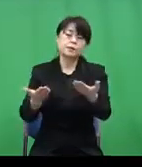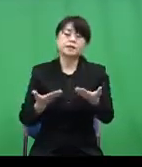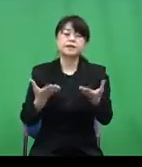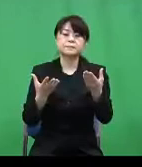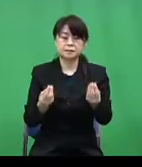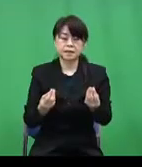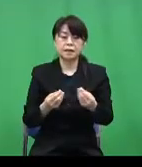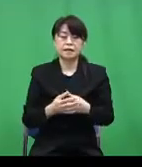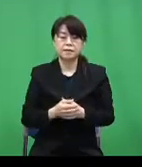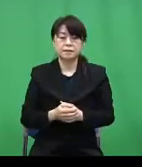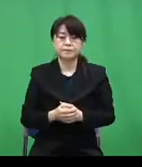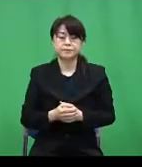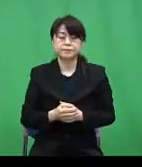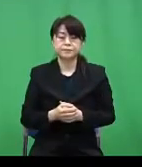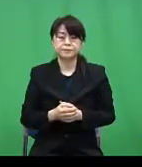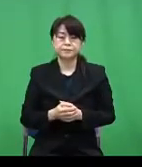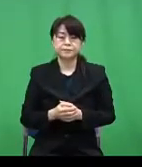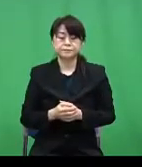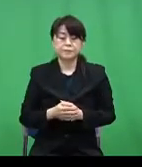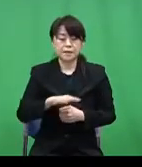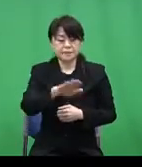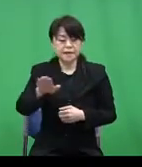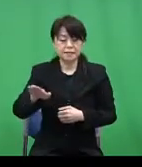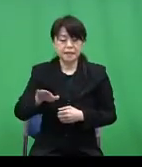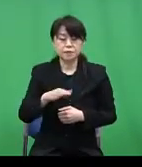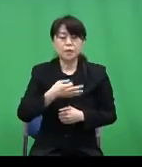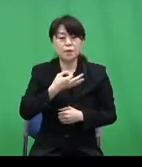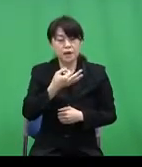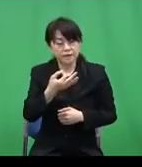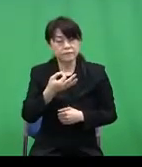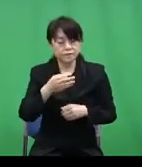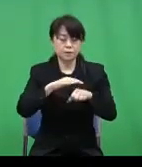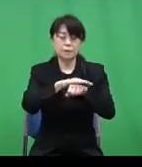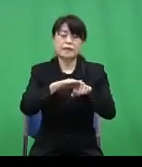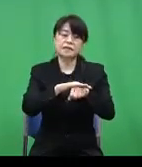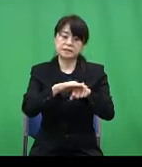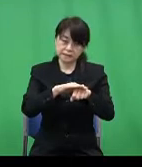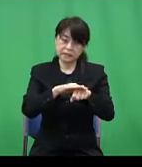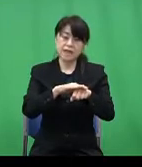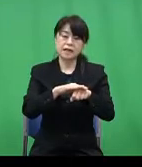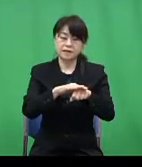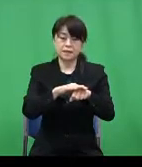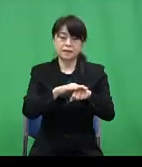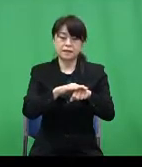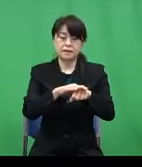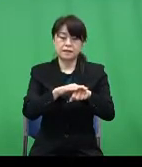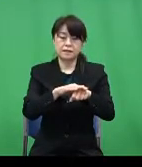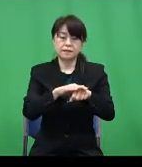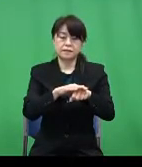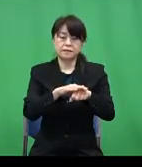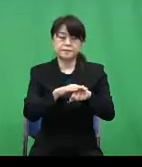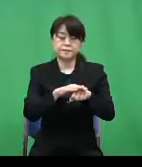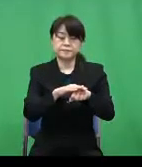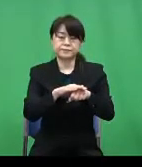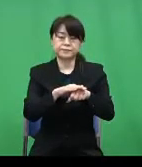もいただきましたので、まあ、そうした皆さんの声ということも、まあ、大事にしてですね、